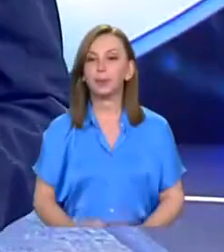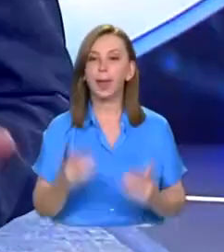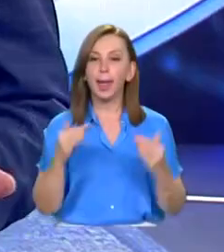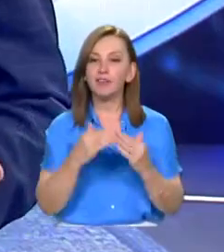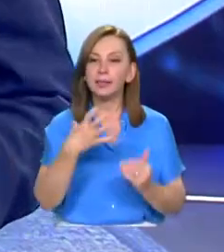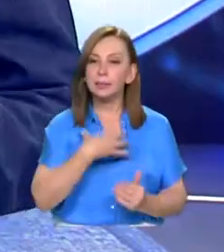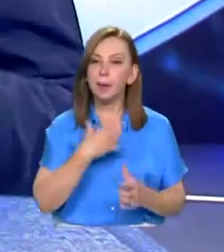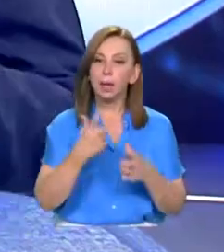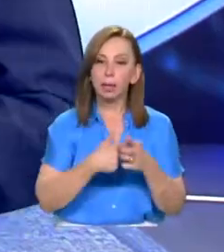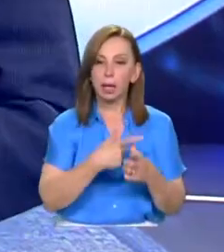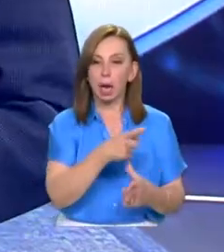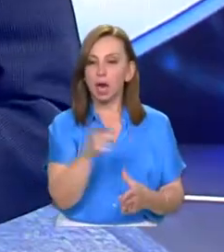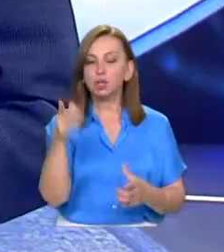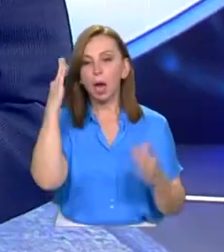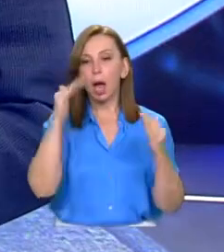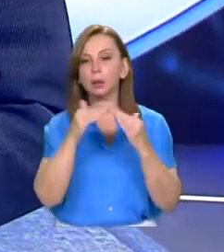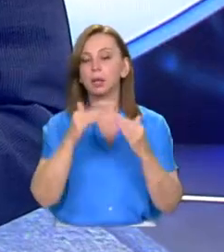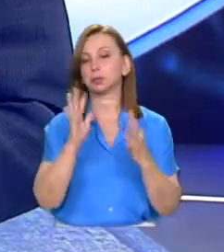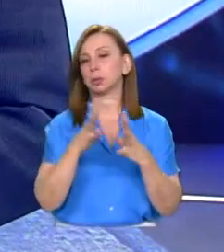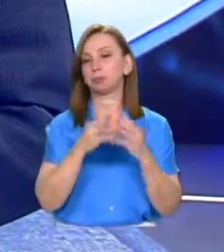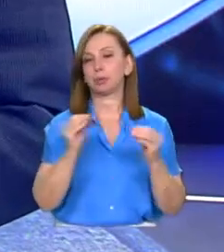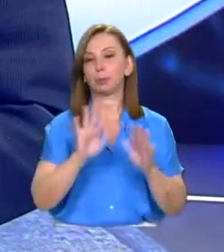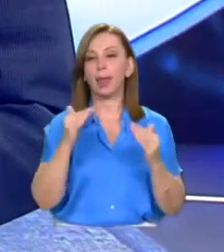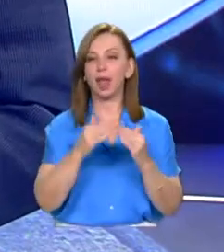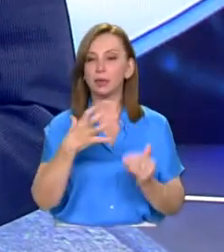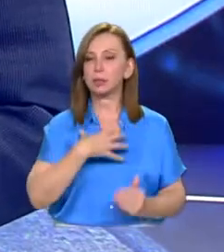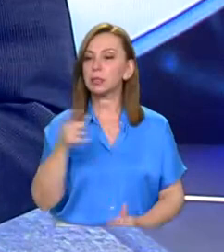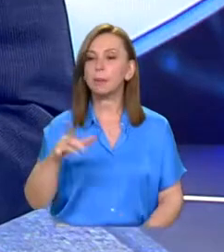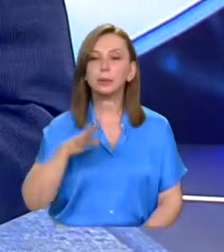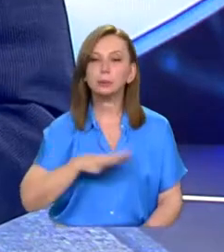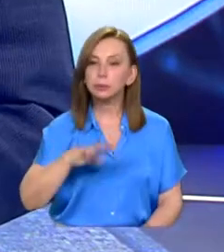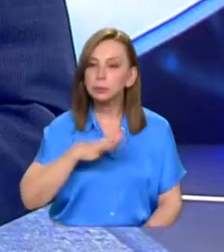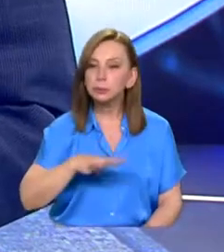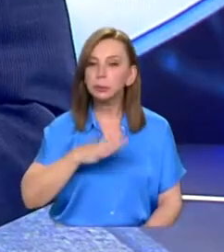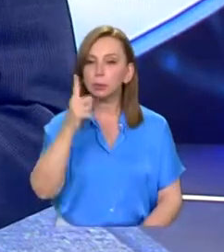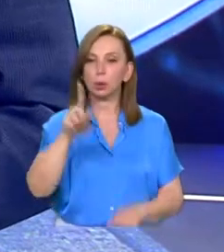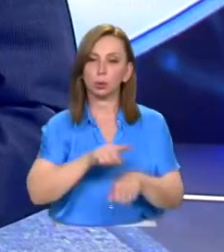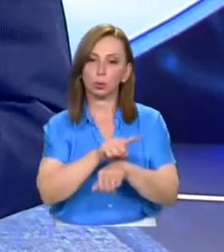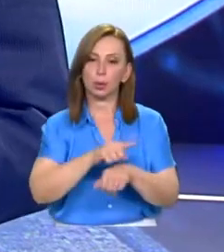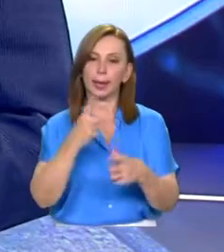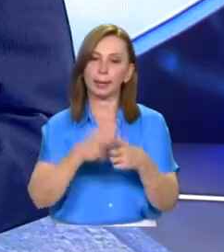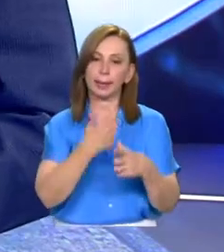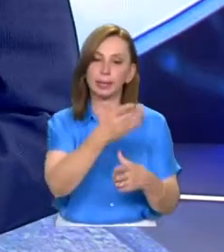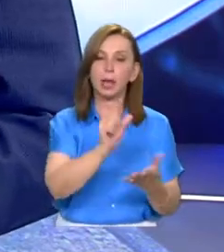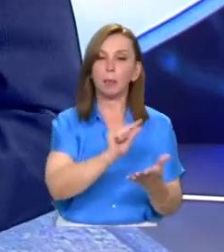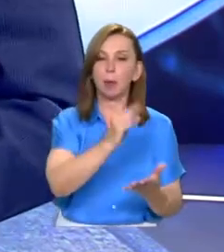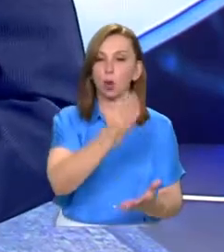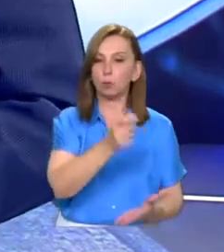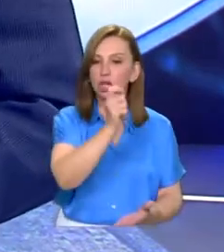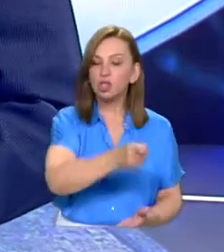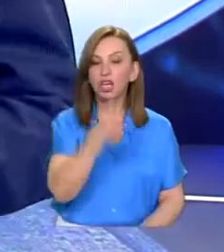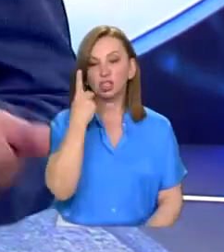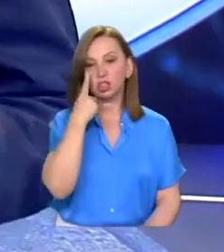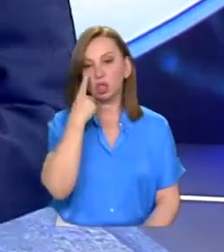Ev sahibi kiracı anlaşmazlıkları bitmiyor. Ev sahiplerinin talepleri de. Bir süredir kiracılar da memur olma şartı,